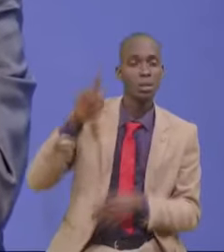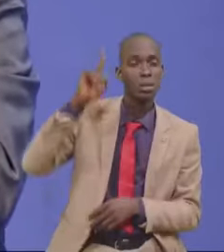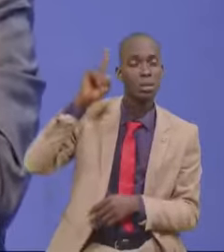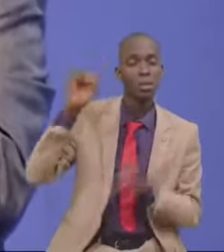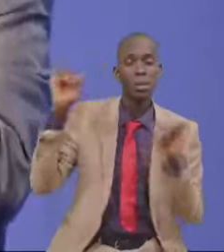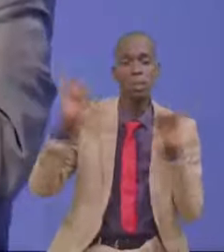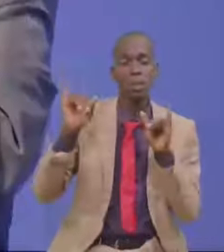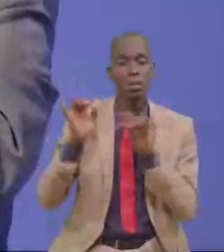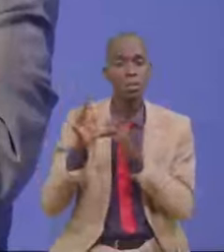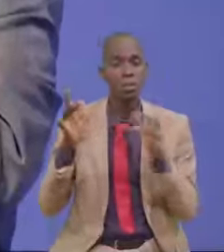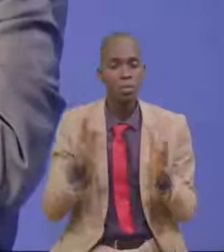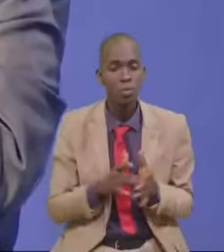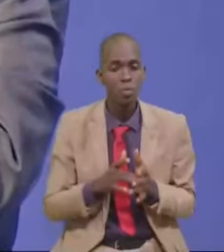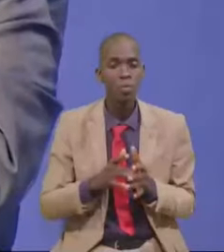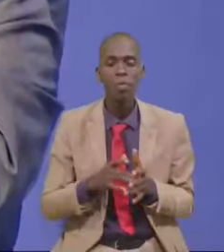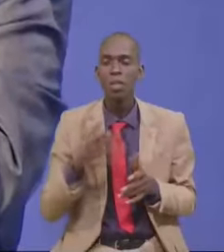la vérité personnifiée,